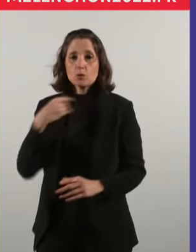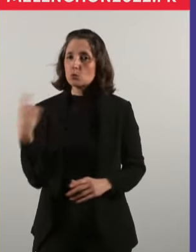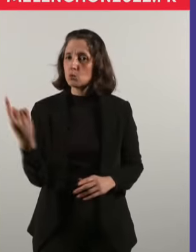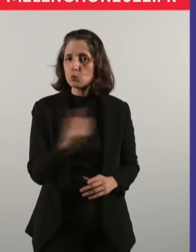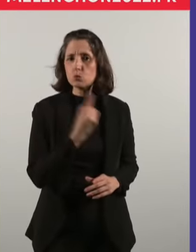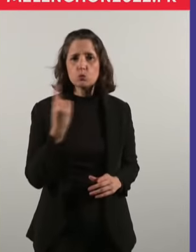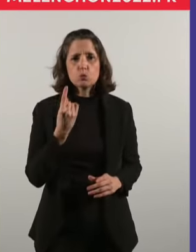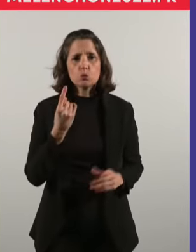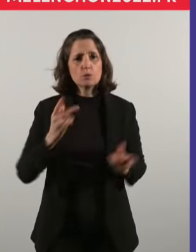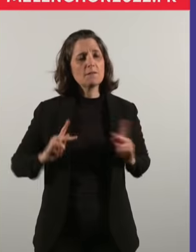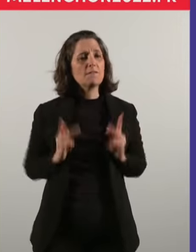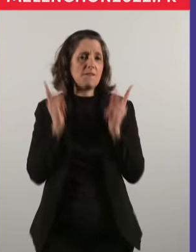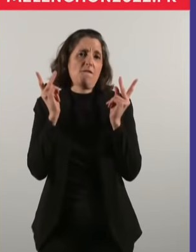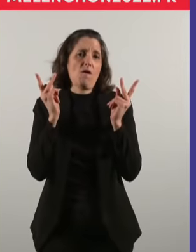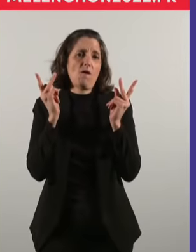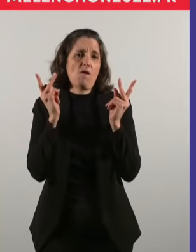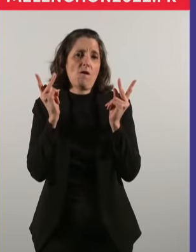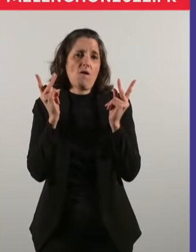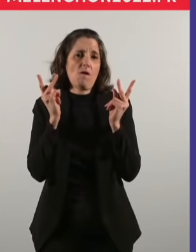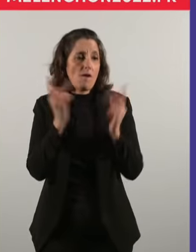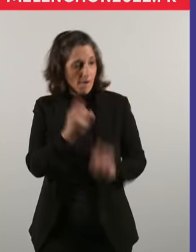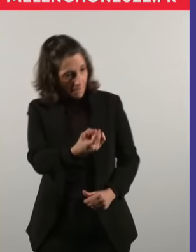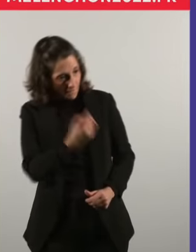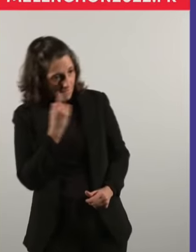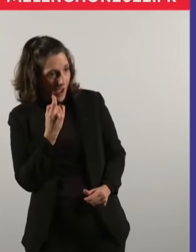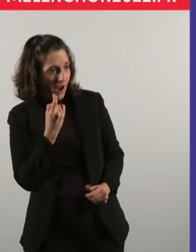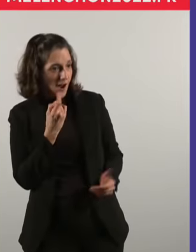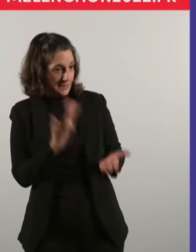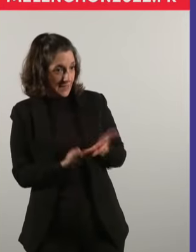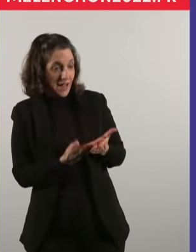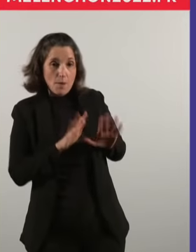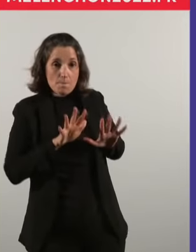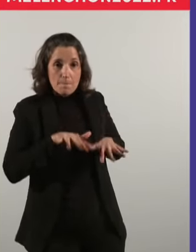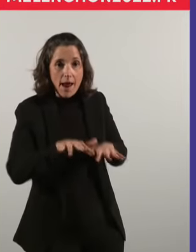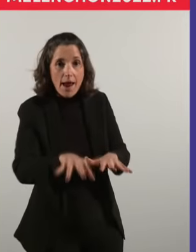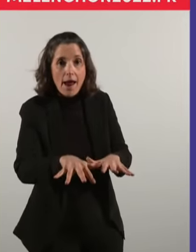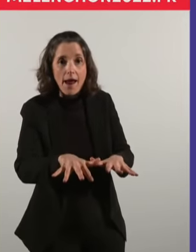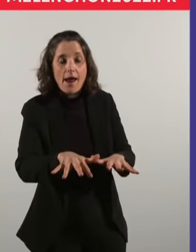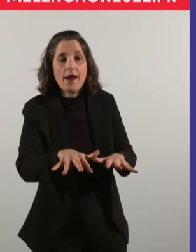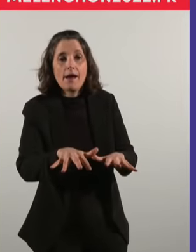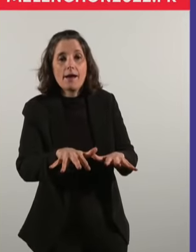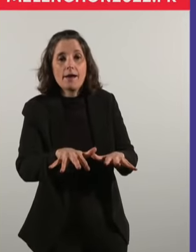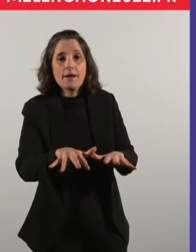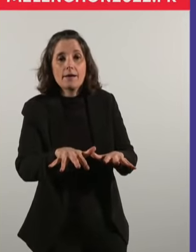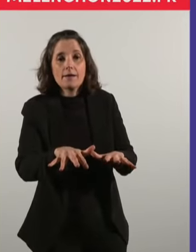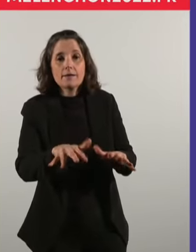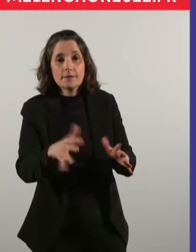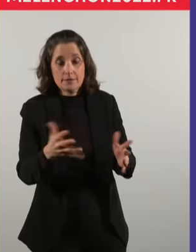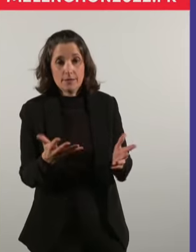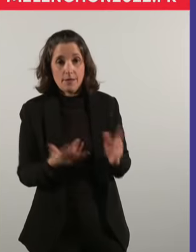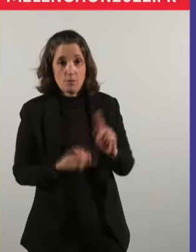une reproduction différée de cette eau magnifique, celle de la mer. Le bien le plus précieux,